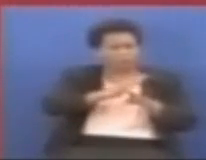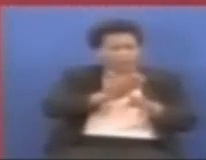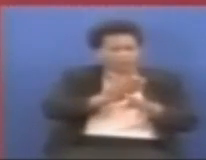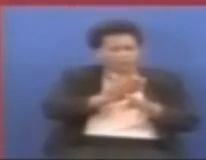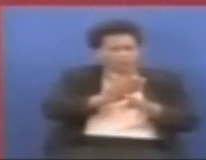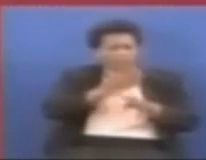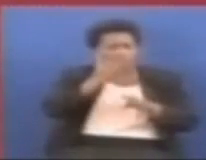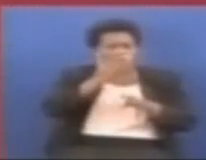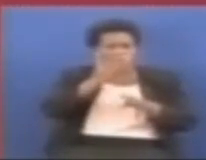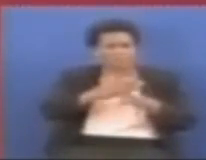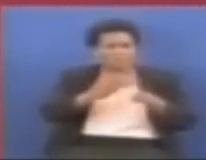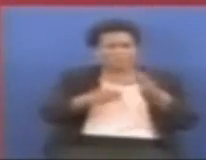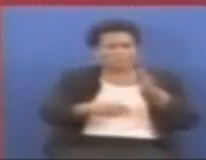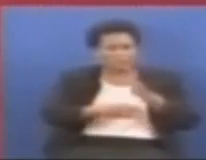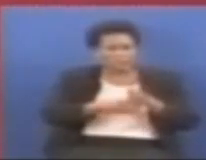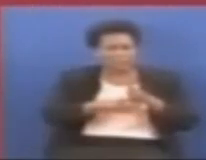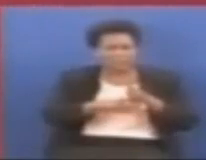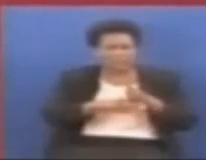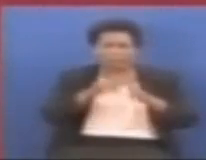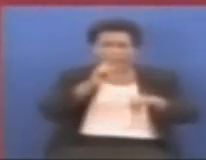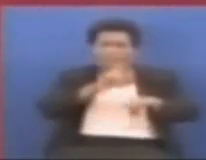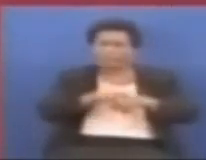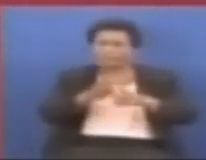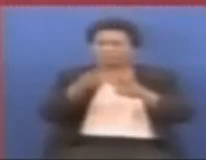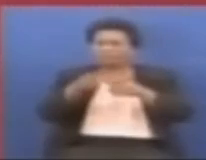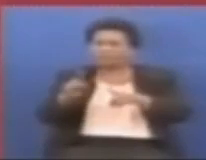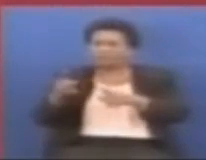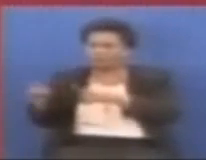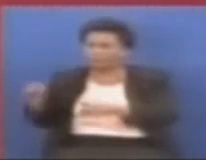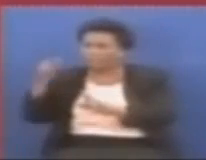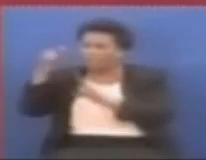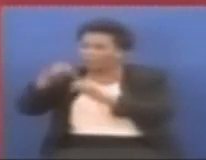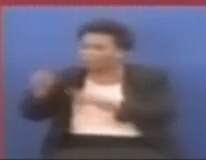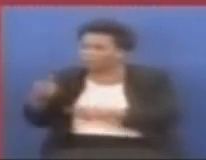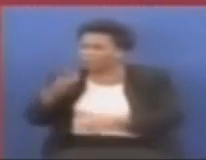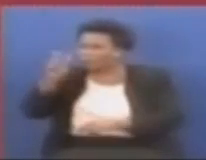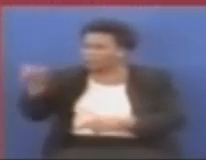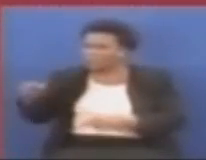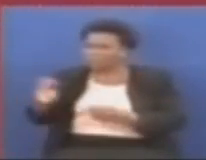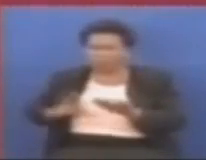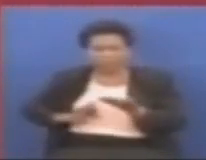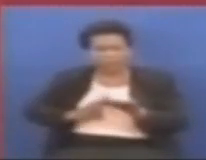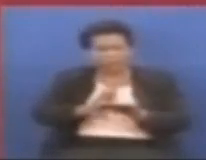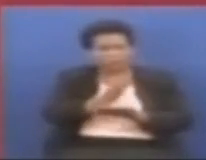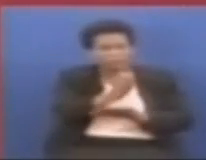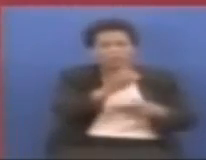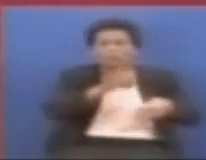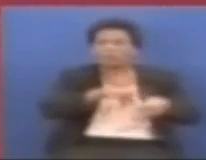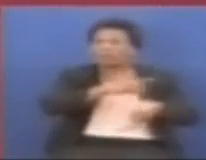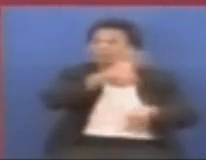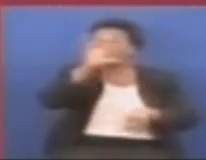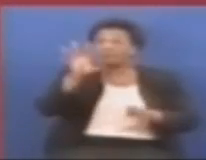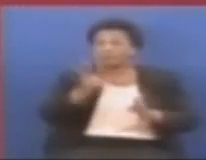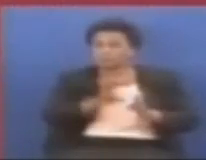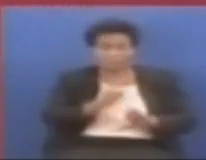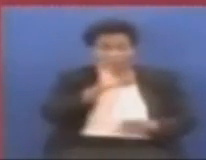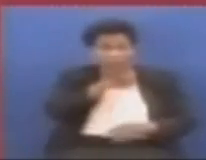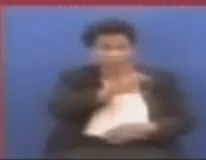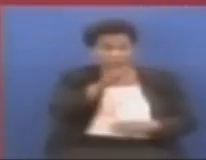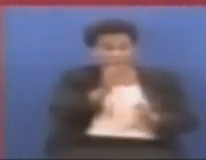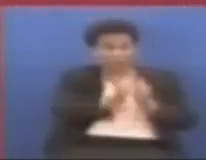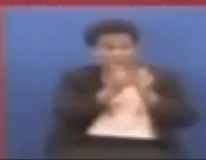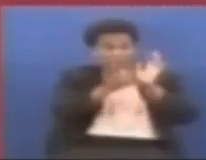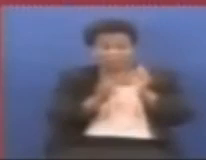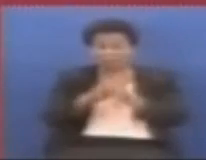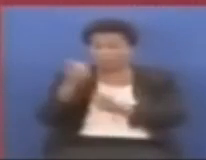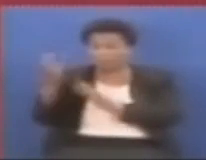ili kuhakikisha zinapitika nyakati zote. Mheshimiwa Spika, katika bajeti ya mwaka wa fedha 2016-17 barabara